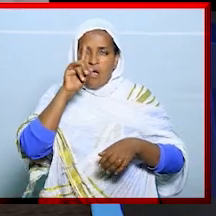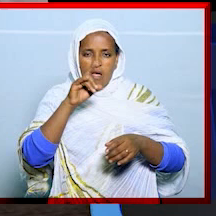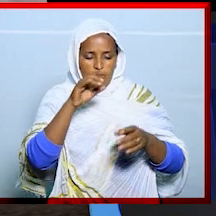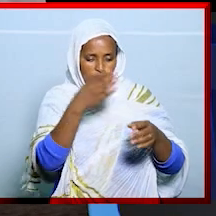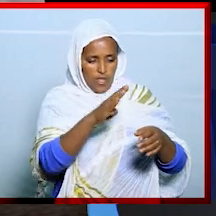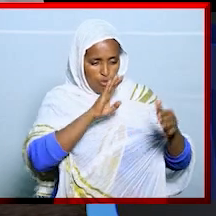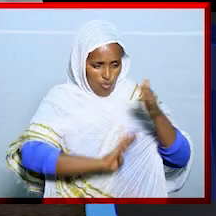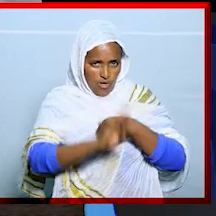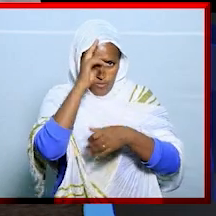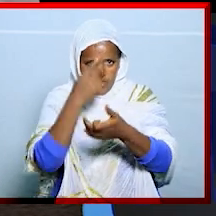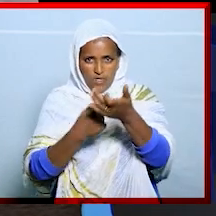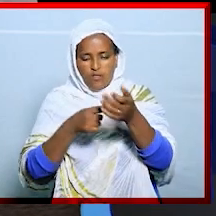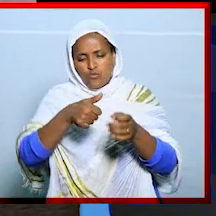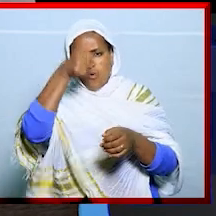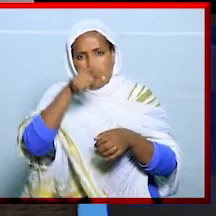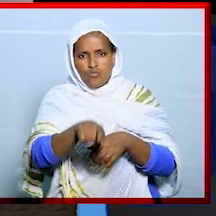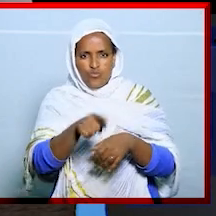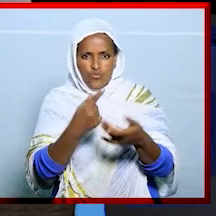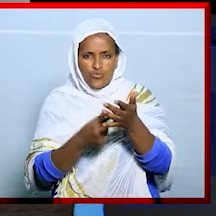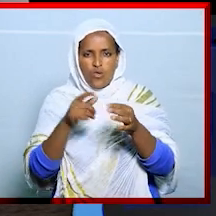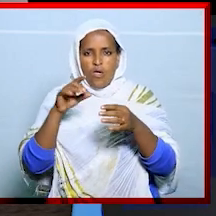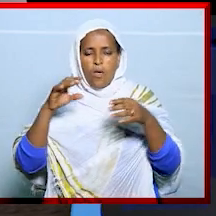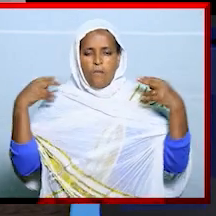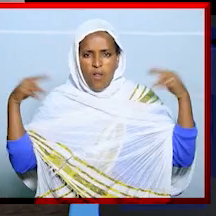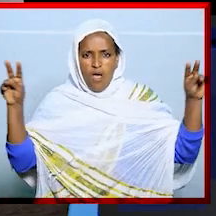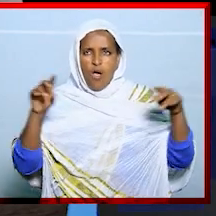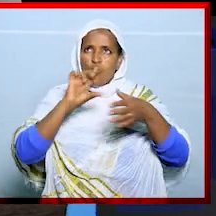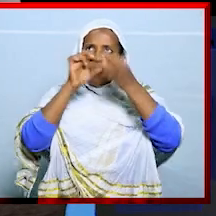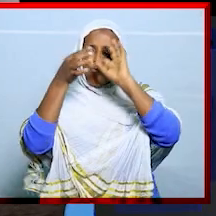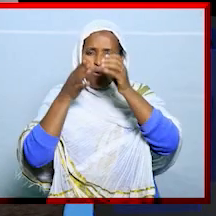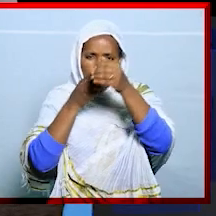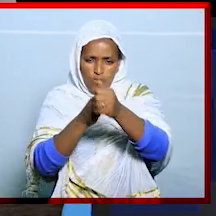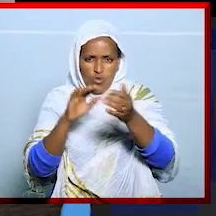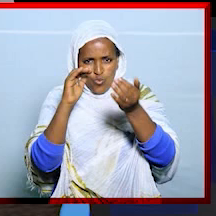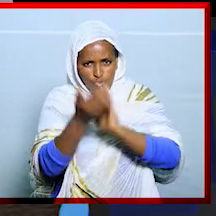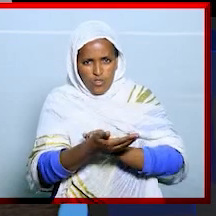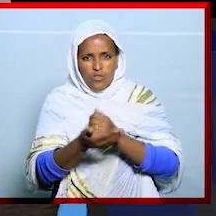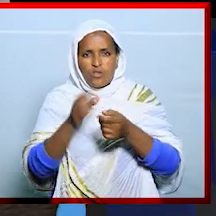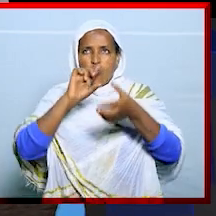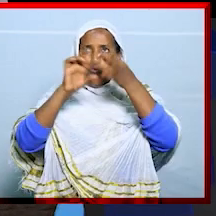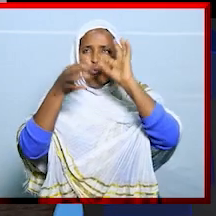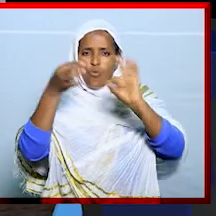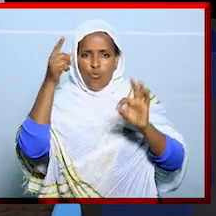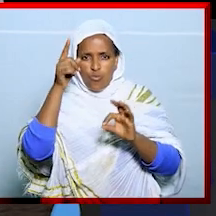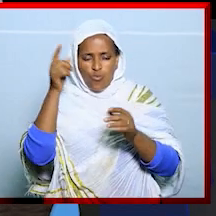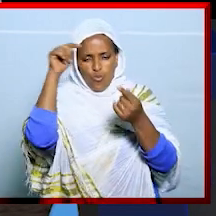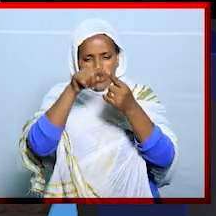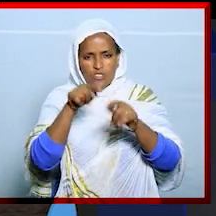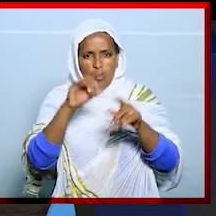ከዚህ ጋር ያሉት ነገሮች ናቸው። ያ ኮከብ ግን መልአክ በኮከብ መልክ ተገልጦ እየመራቸው ይሁን